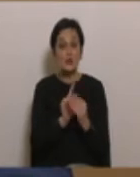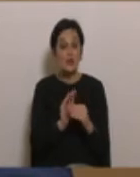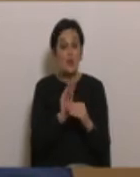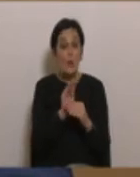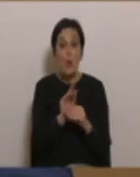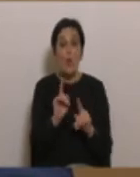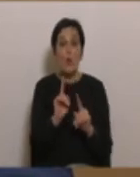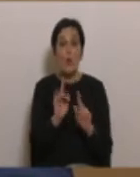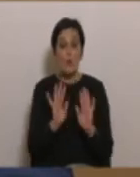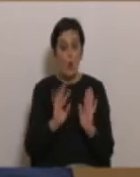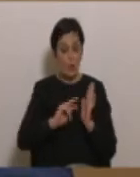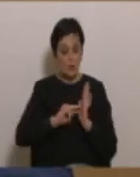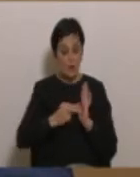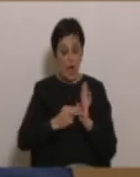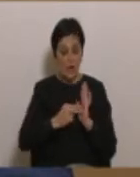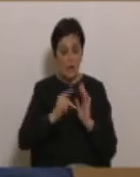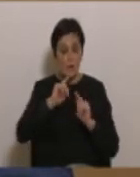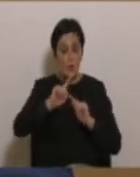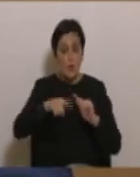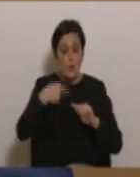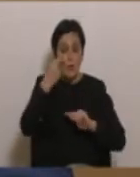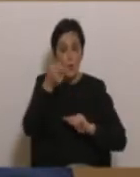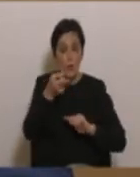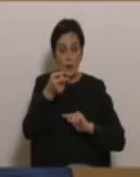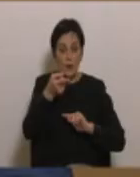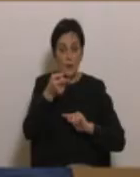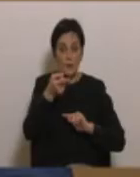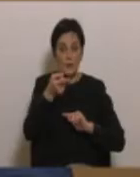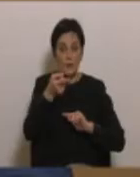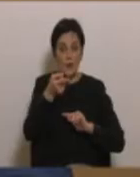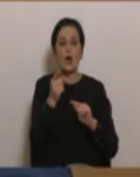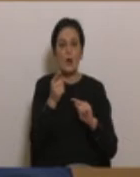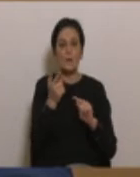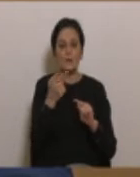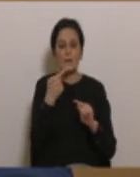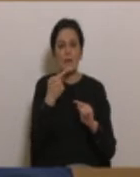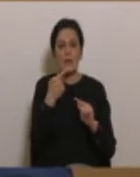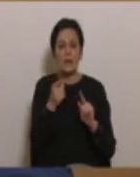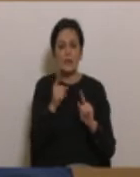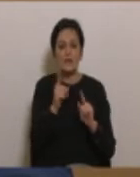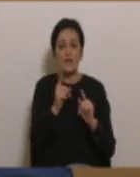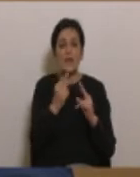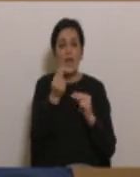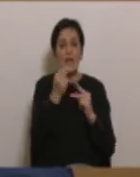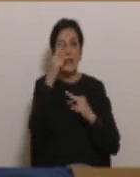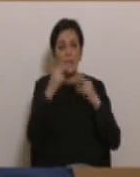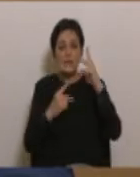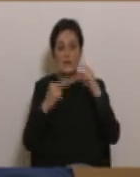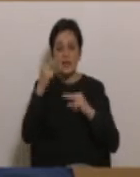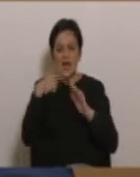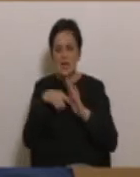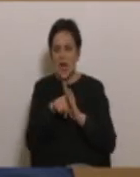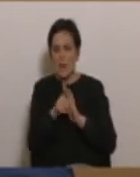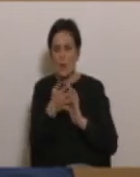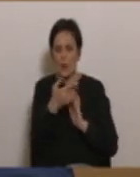მხოლოდ დაგეგმილია მომავალ წელს. ისიც, როგორც ითქვა, ინფლაციიდან გამომდინარე, სადღაც